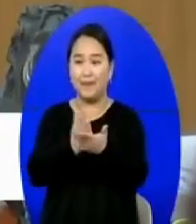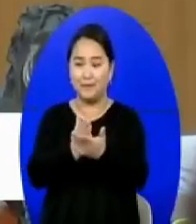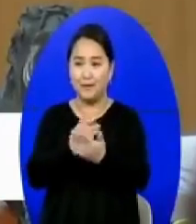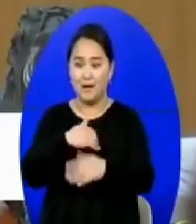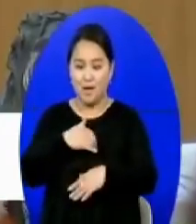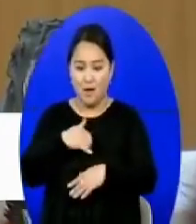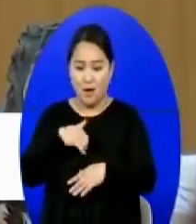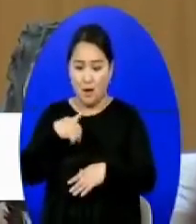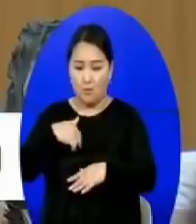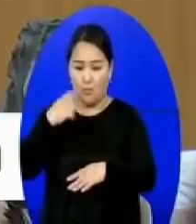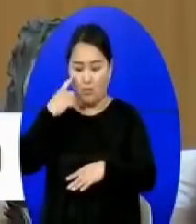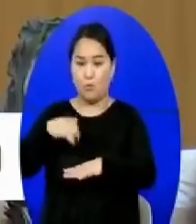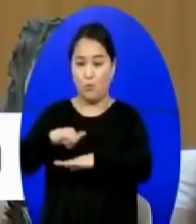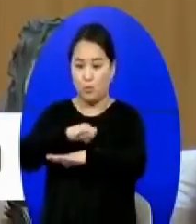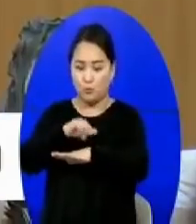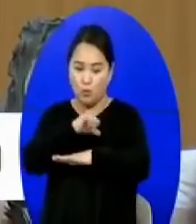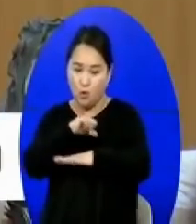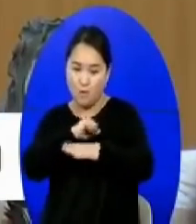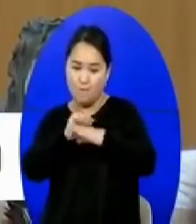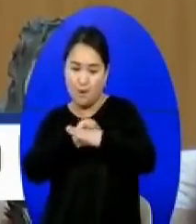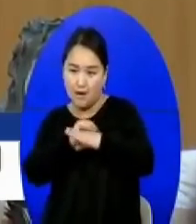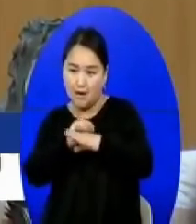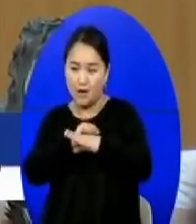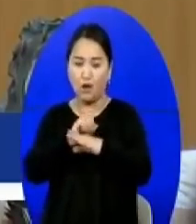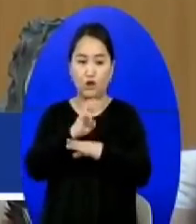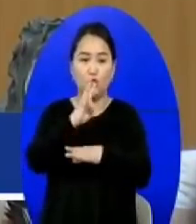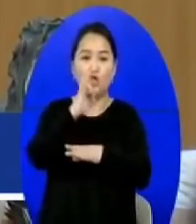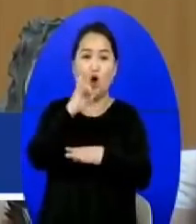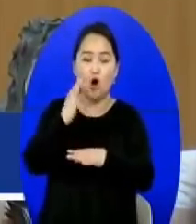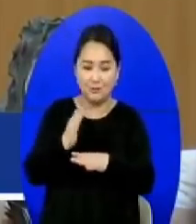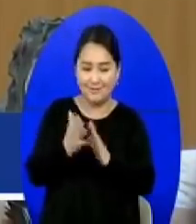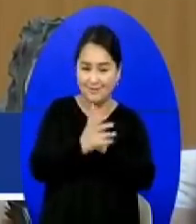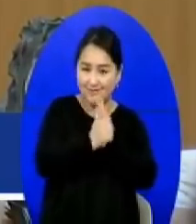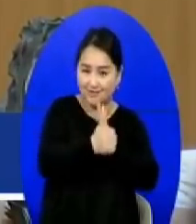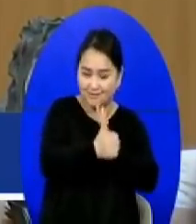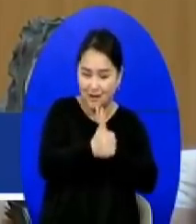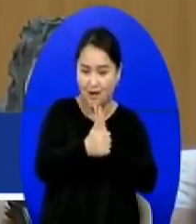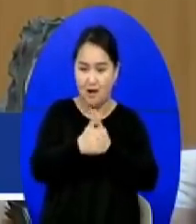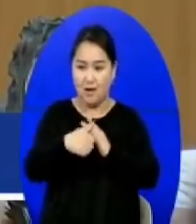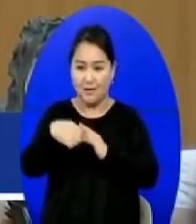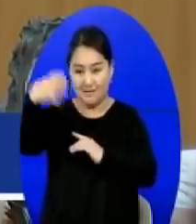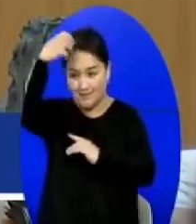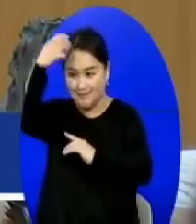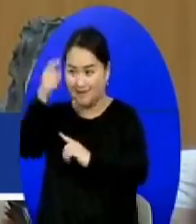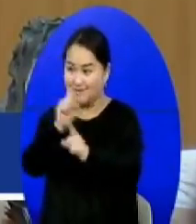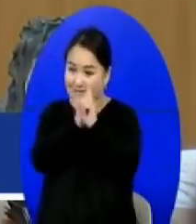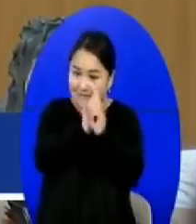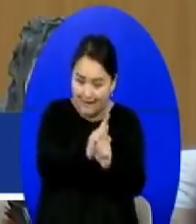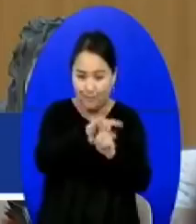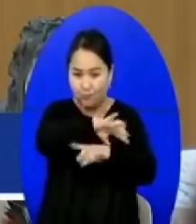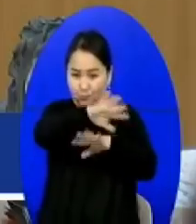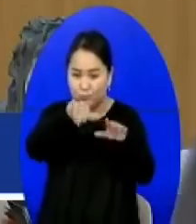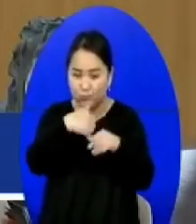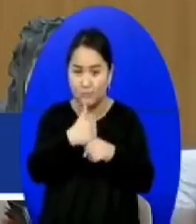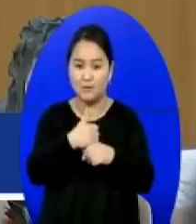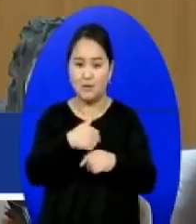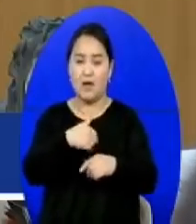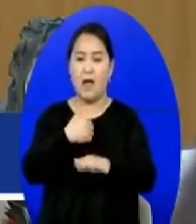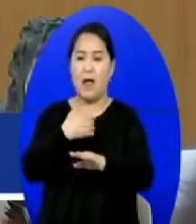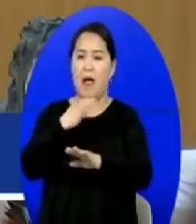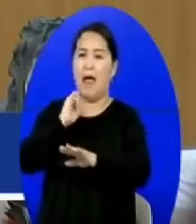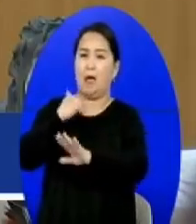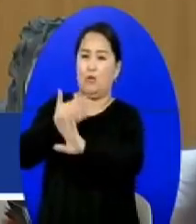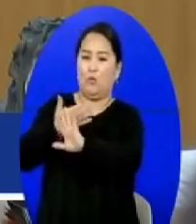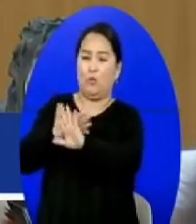өөрөө бэлтгэлтэй, чадвартай, нөөцтэй, хүмүүсийн сэтгэлтэй төр зөхийн хувь цаазыг дээдлээд ингэж явах юм бол энэ аюул бол халаар өнгөрөх байх гэж